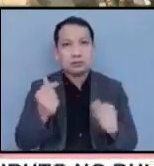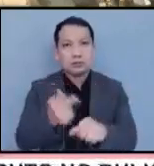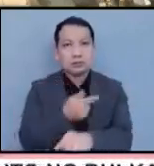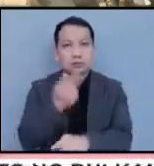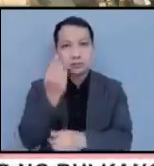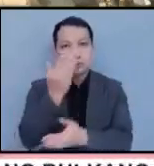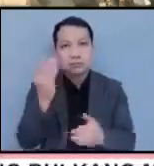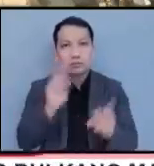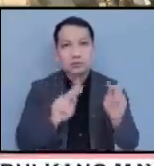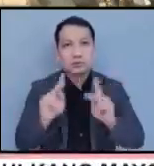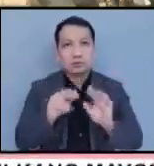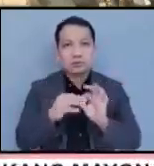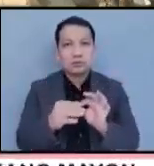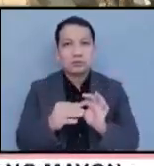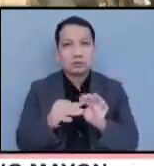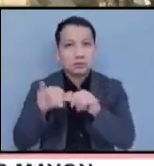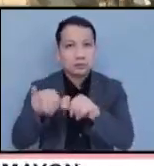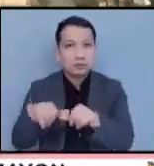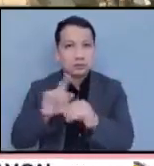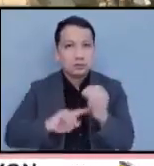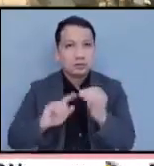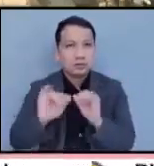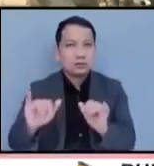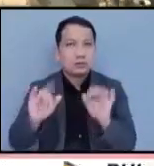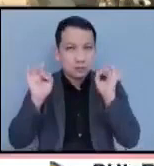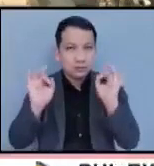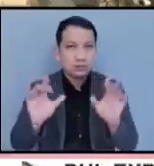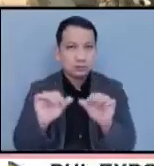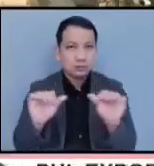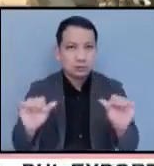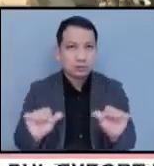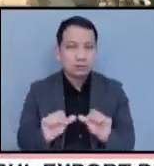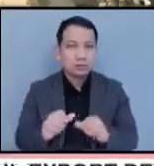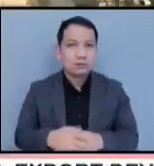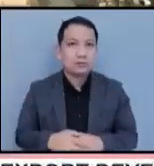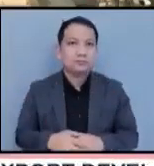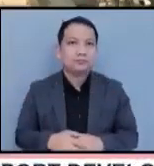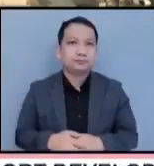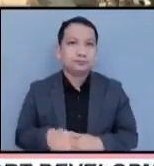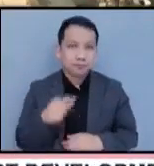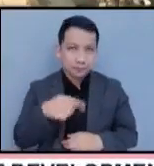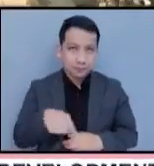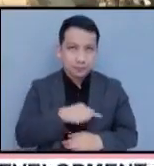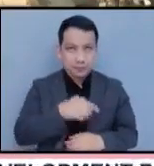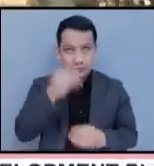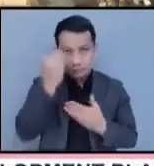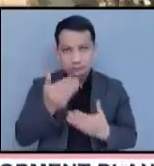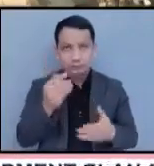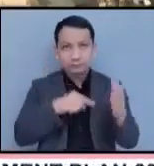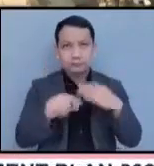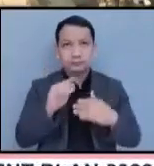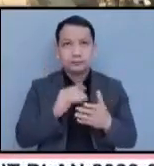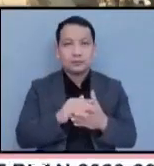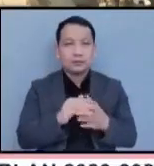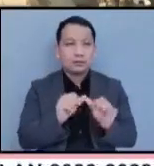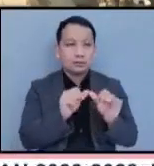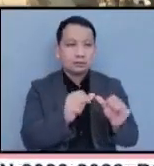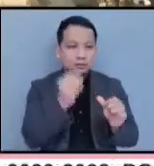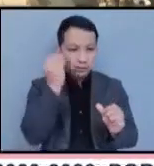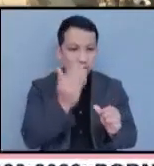permanenteng resettlement sa mga nakatira sa danger zone. Dapat open din kayo sa mga evacuees na